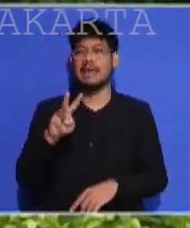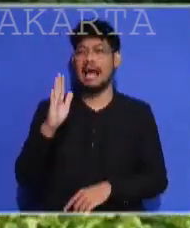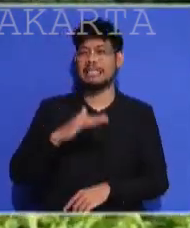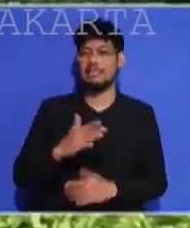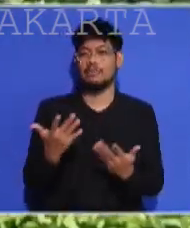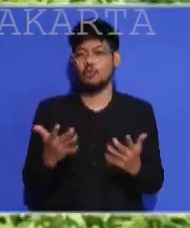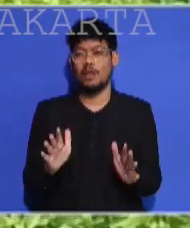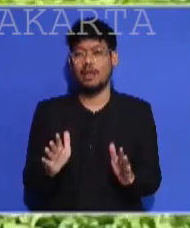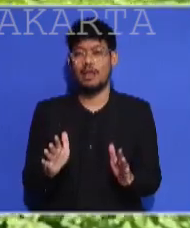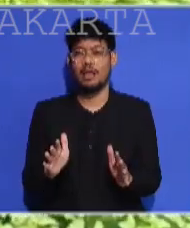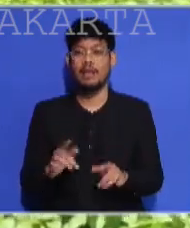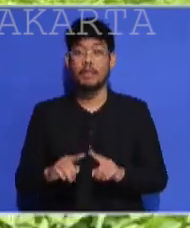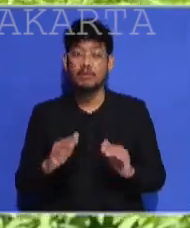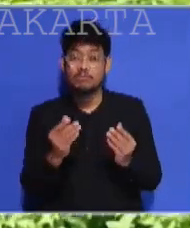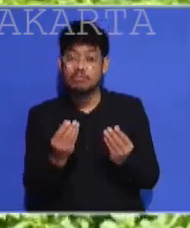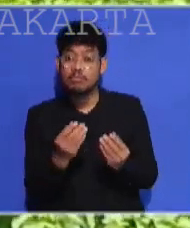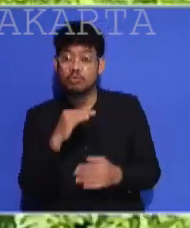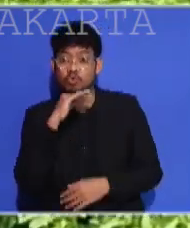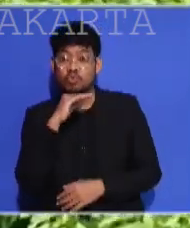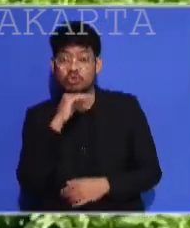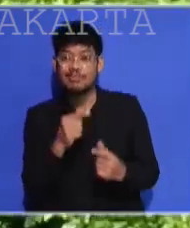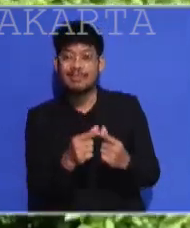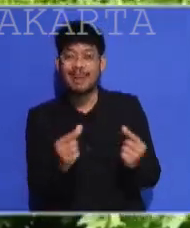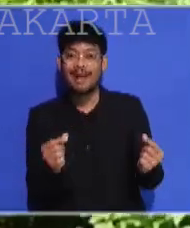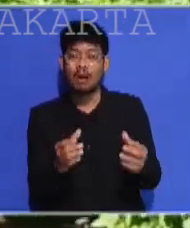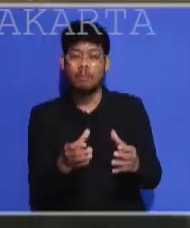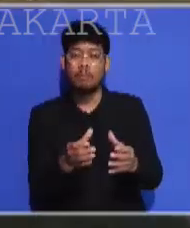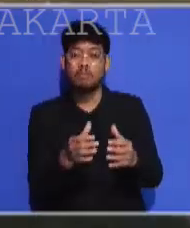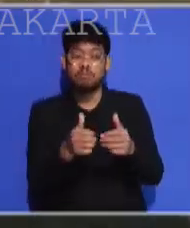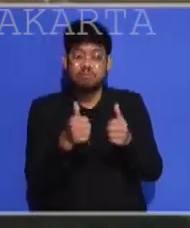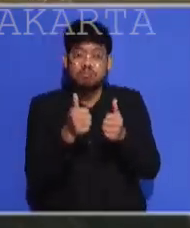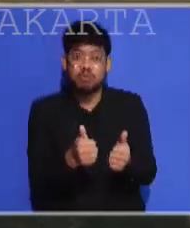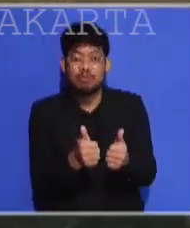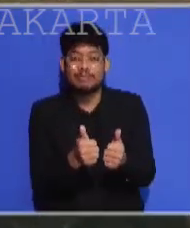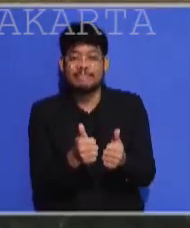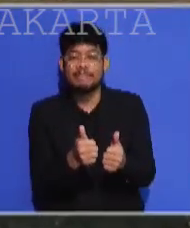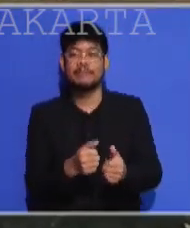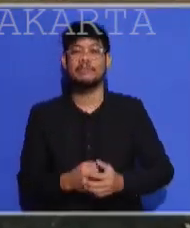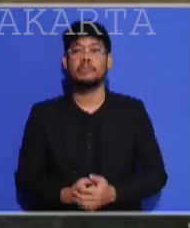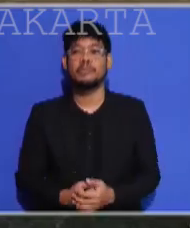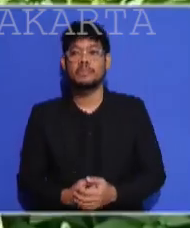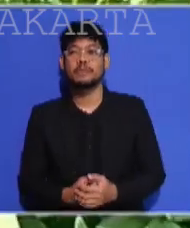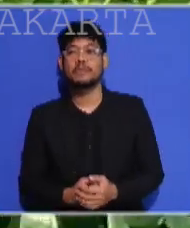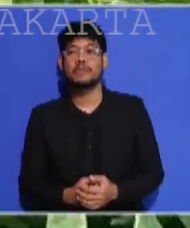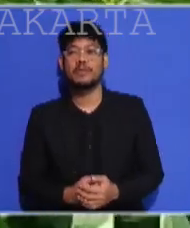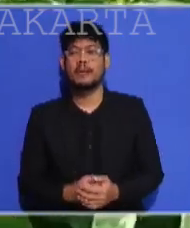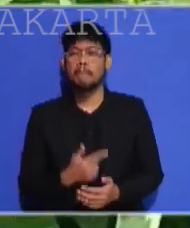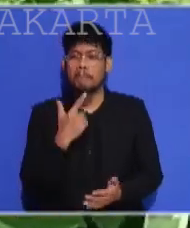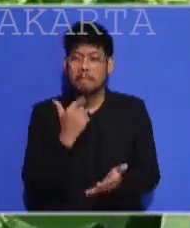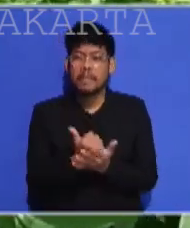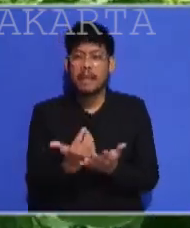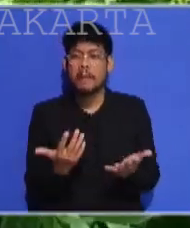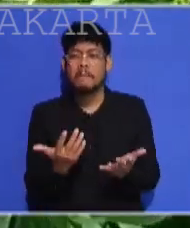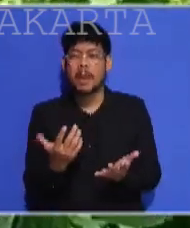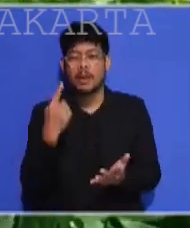rabuk kangge tuwuh mekaring ron. Pangrimatan sanesipun kadosta nyirami sarto ngethok